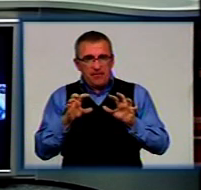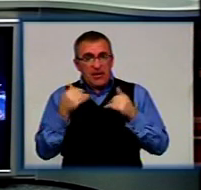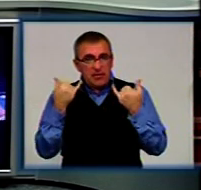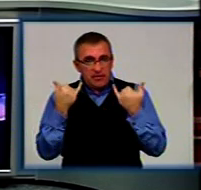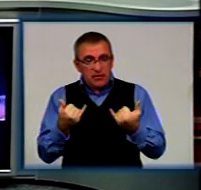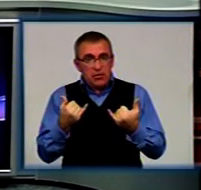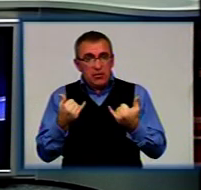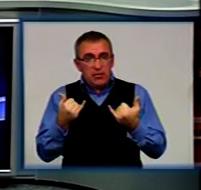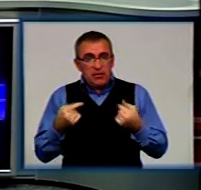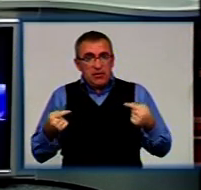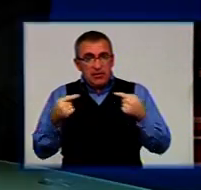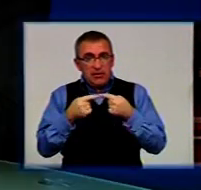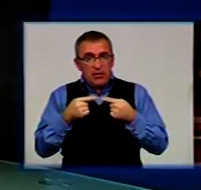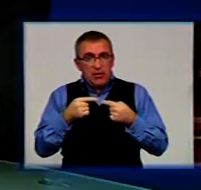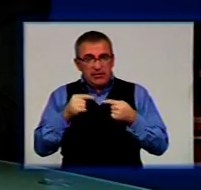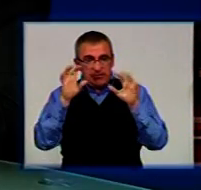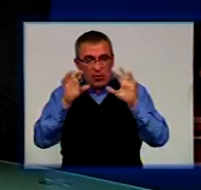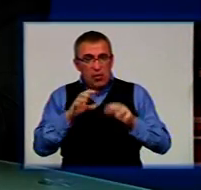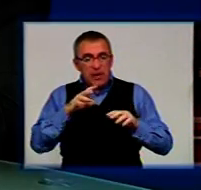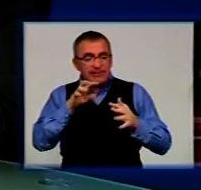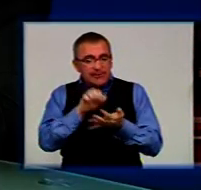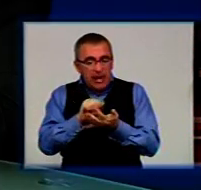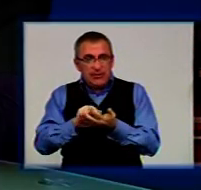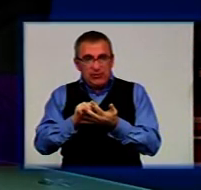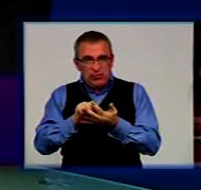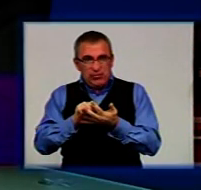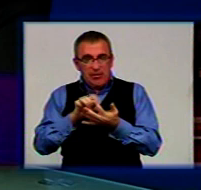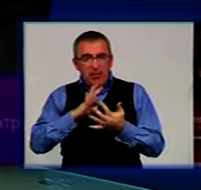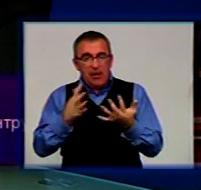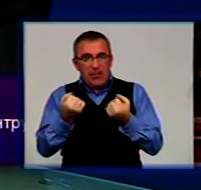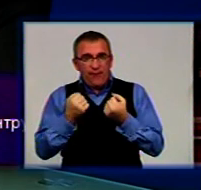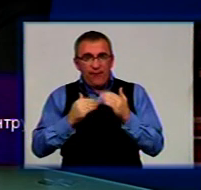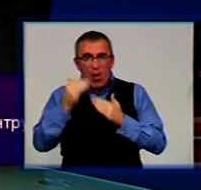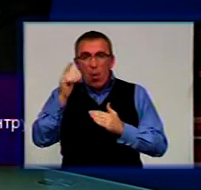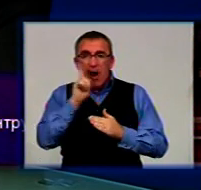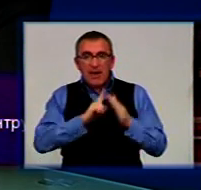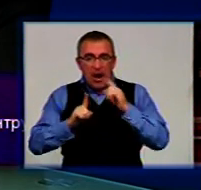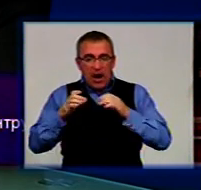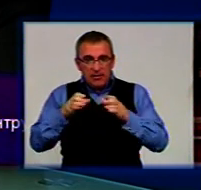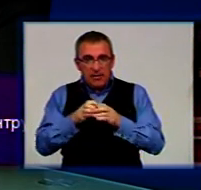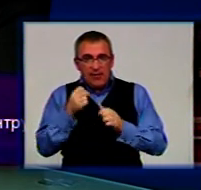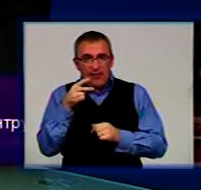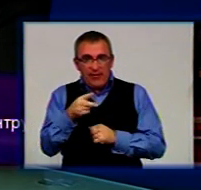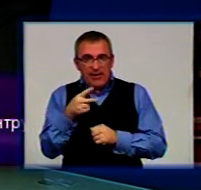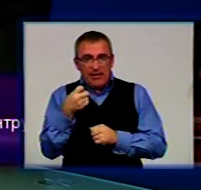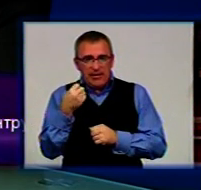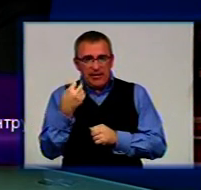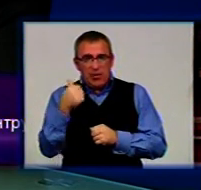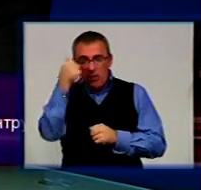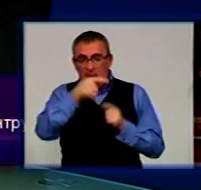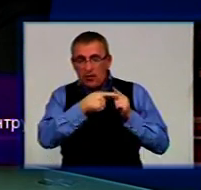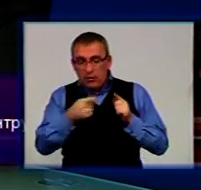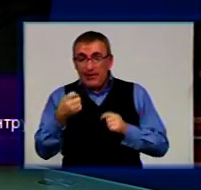Зараз, згідно закону про зайнятість населення, який був прийнятий Верховною Радою в 2012 році, визначено, що